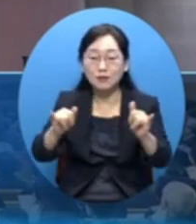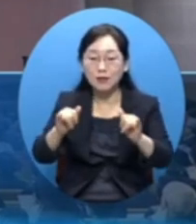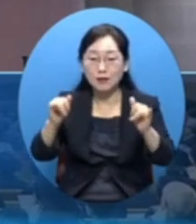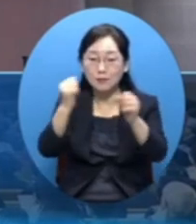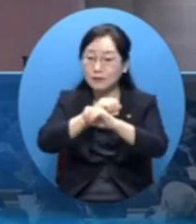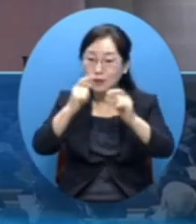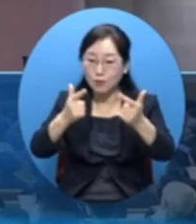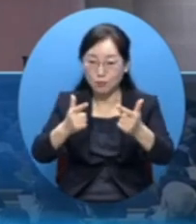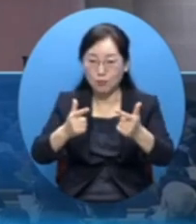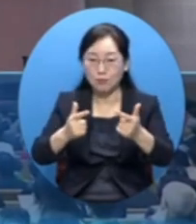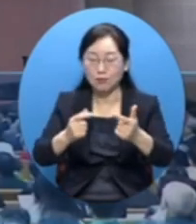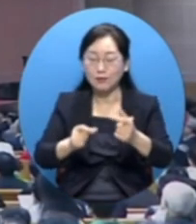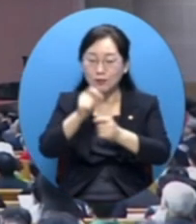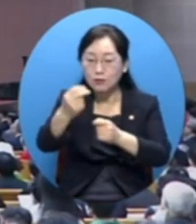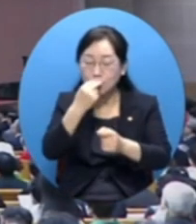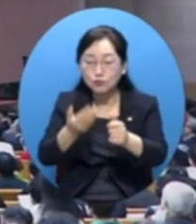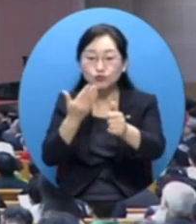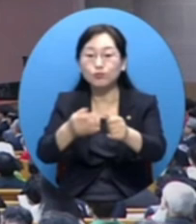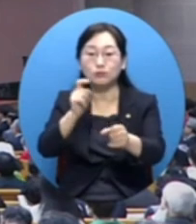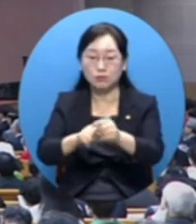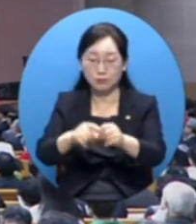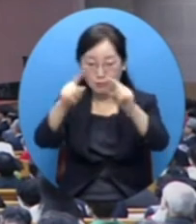말씀이 적혀져 있었습니다